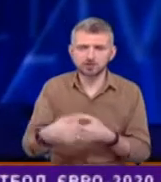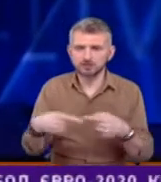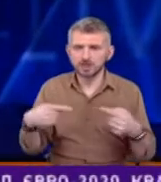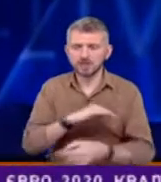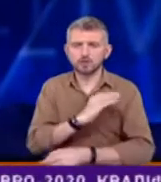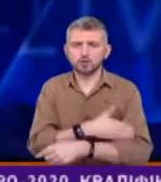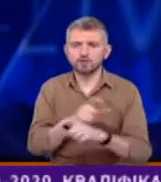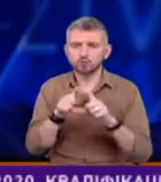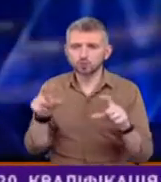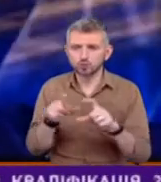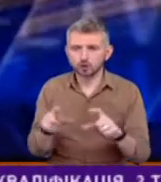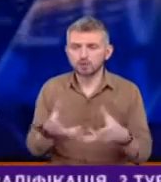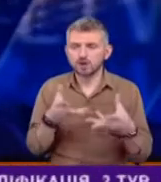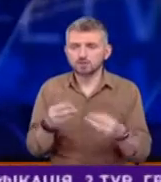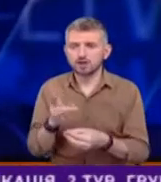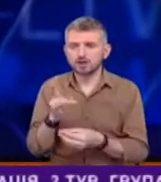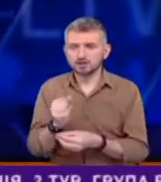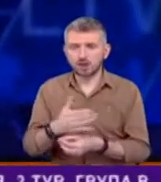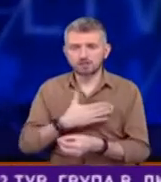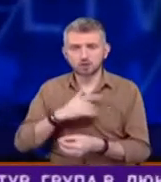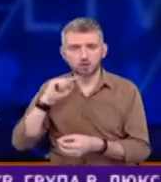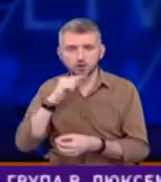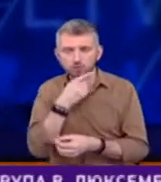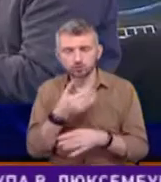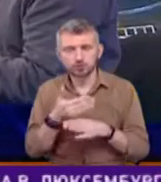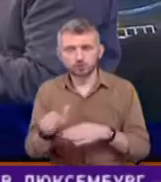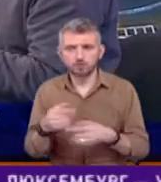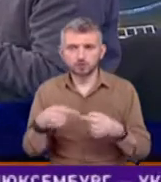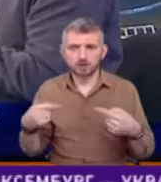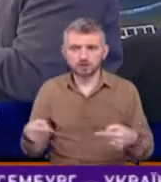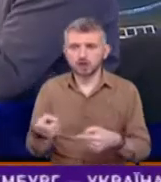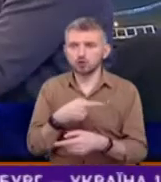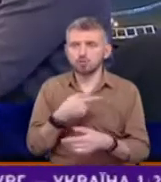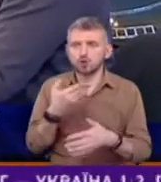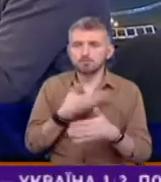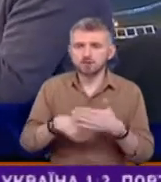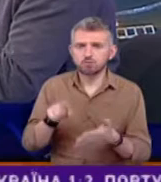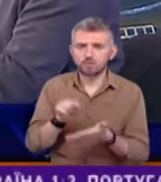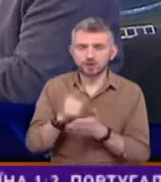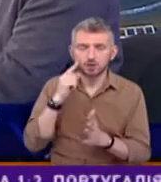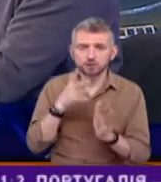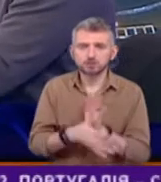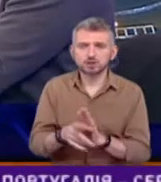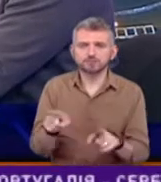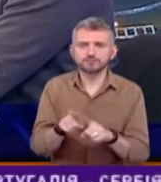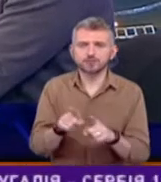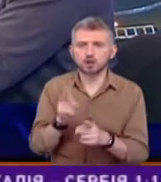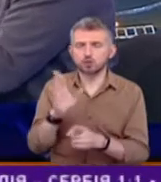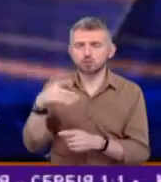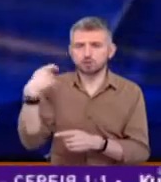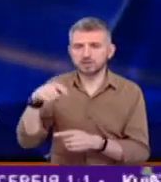силовим структурам, на нашу економіку частково, да, і так далі. Тобто ми повинні зрозуміти, що хто б не став